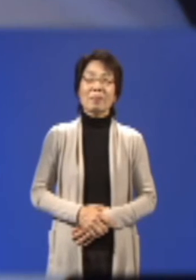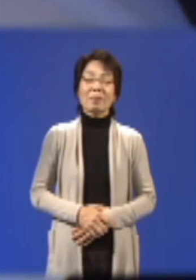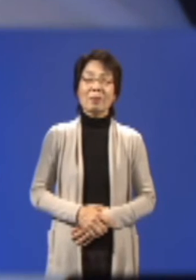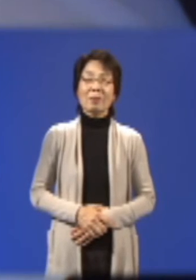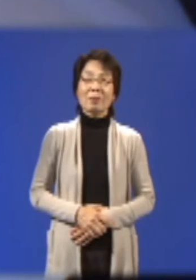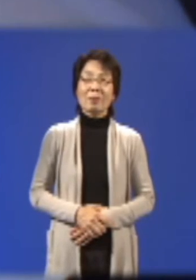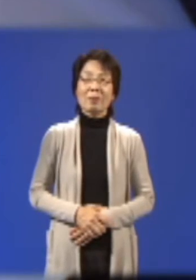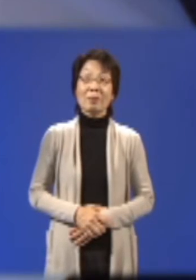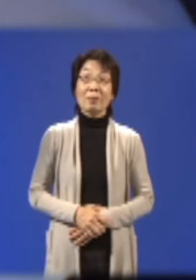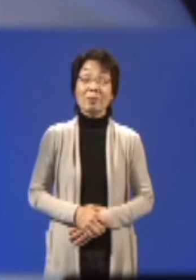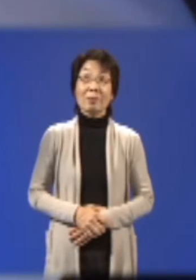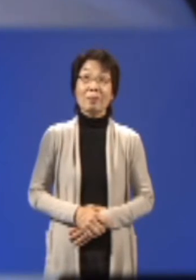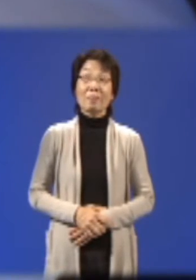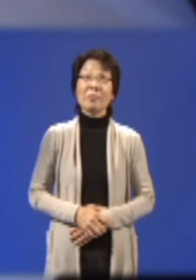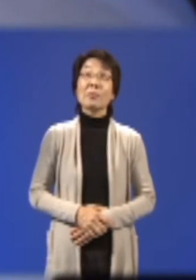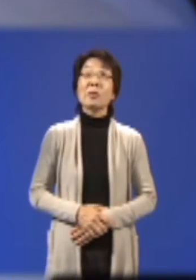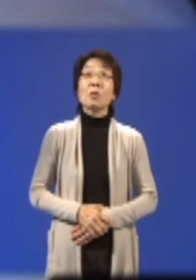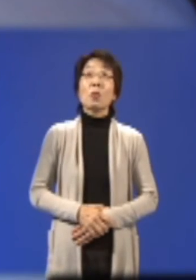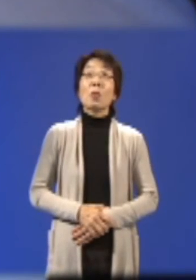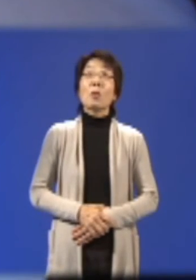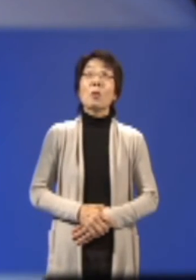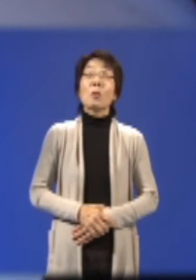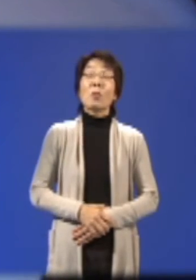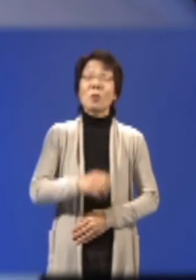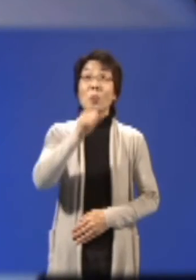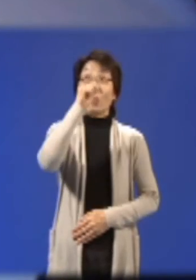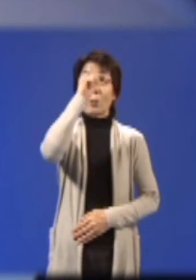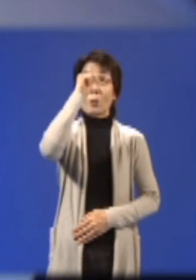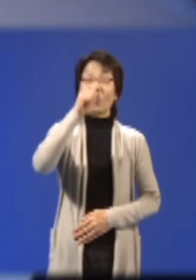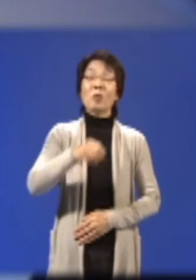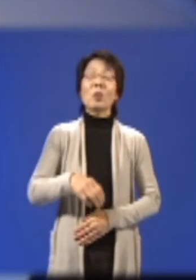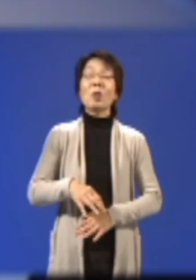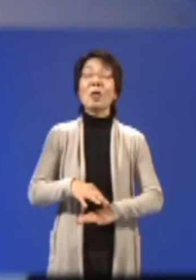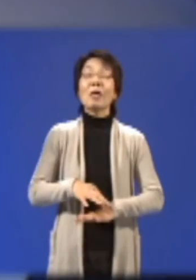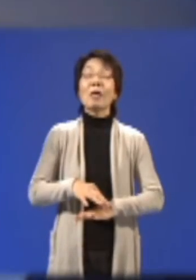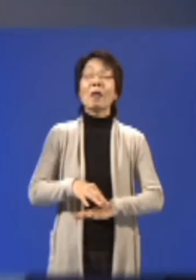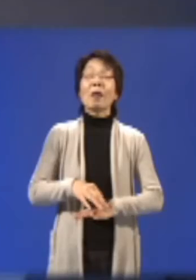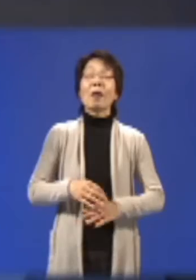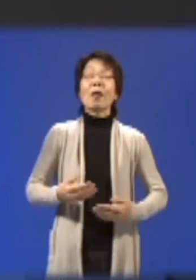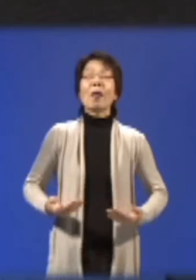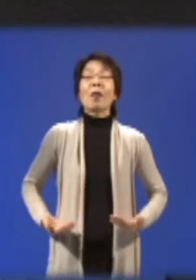うわー、平和、リラックス。